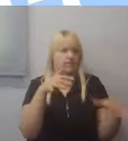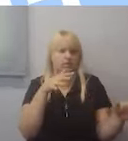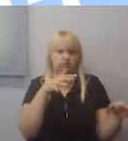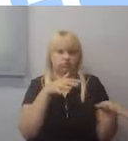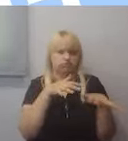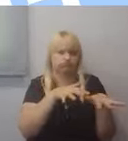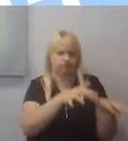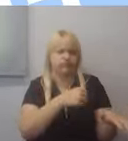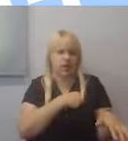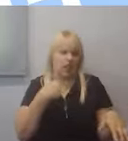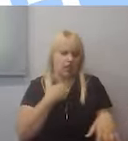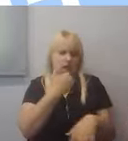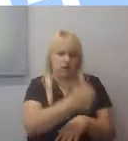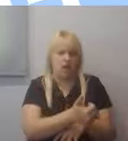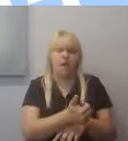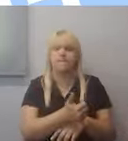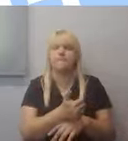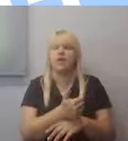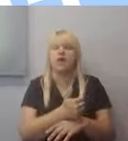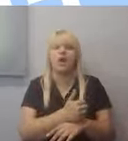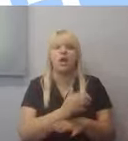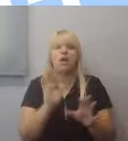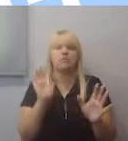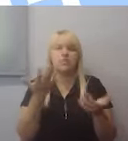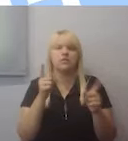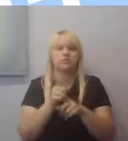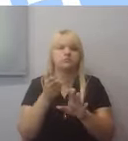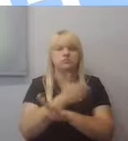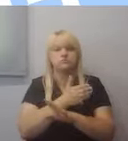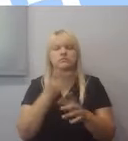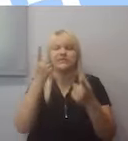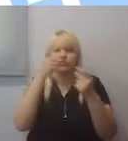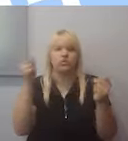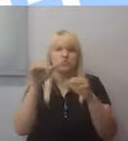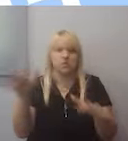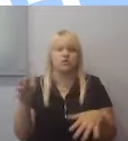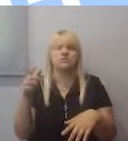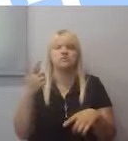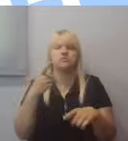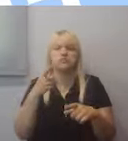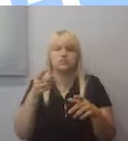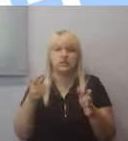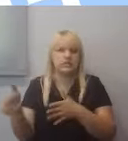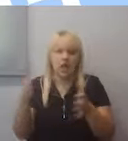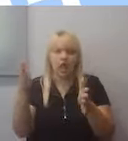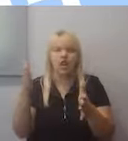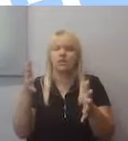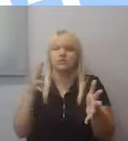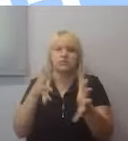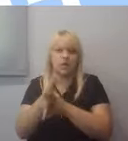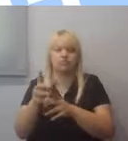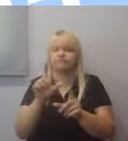kas ir vajadzīgs militārpersonām ja vai arī savlaicīgi painformēt kad attiecīgie ceļi jau vairs nav caurbraucami